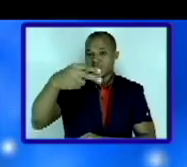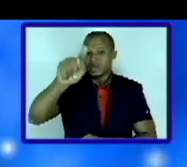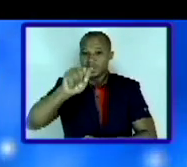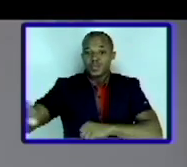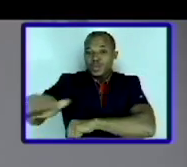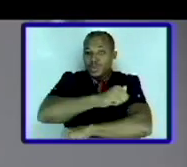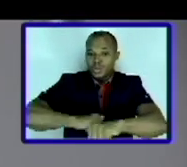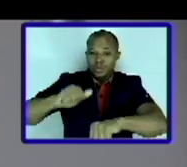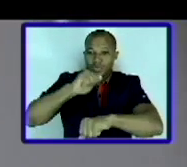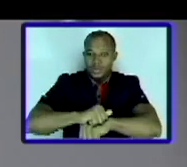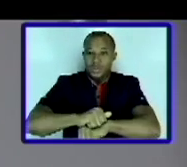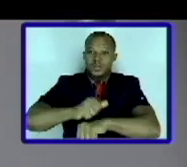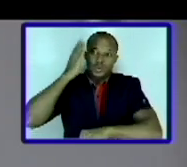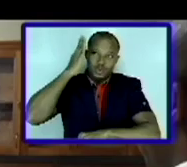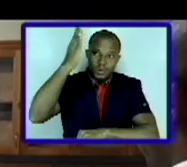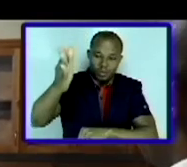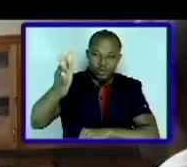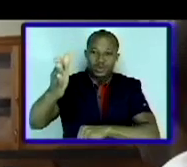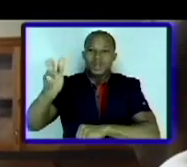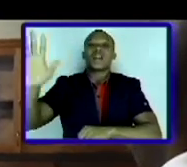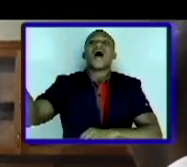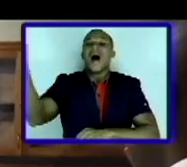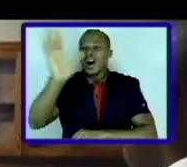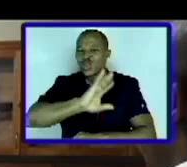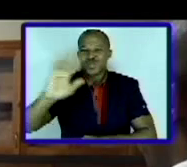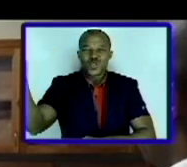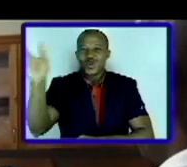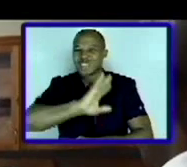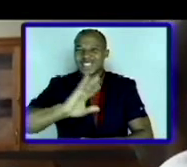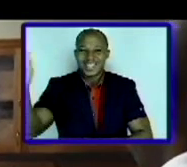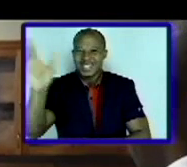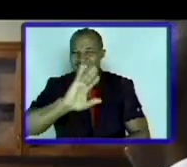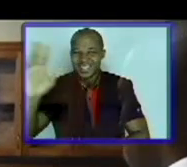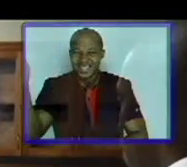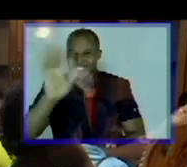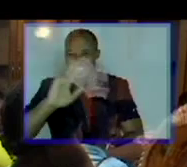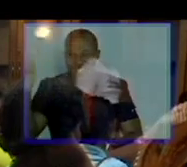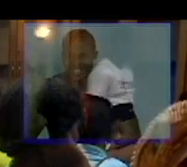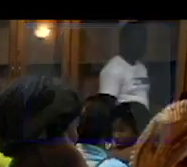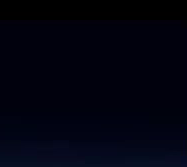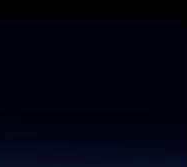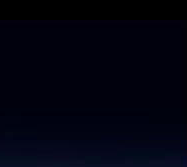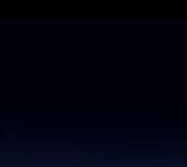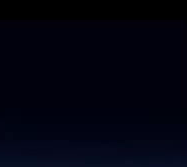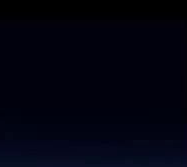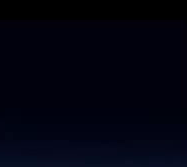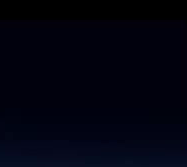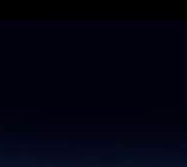www.seiph.gouv.ht. N'a kase semaine prochaine pour l'autre émission sa k'ap fèt pour mon handicapé yo.